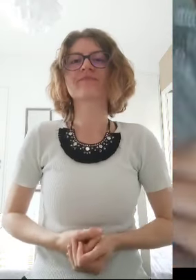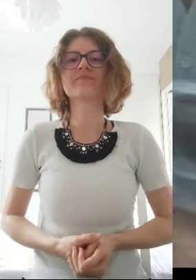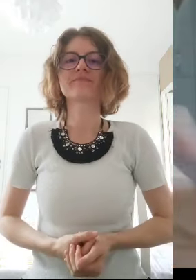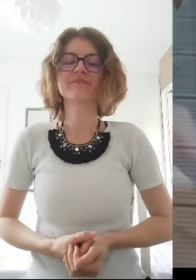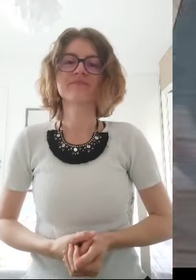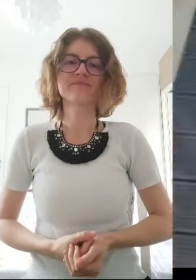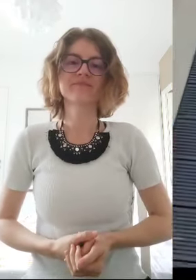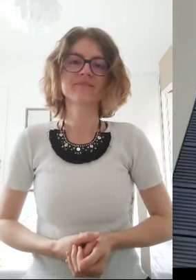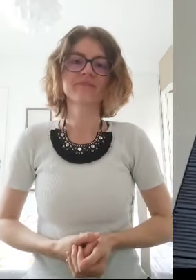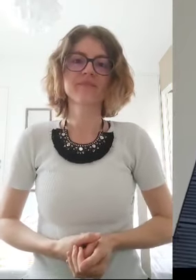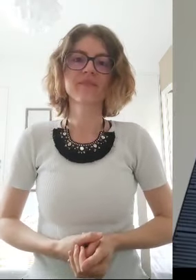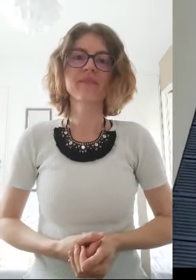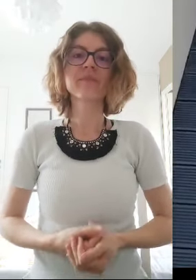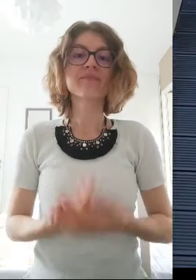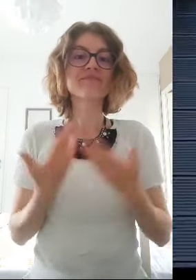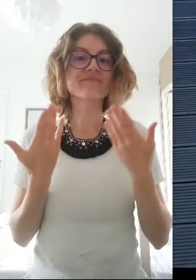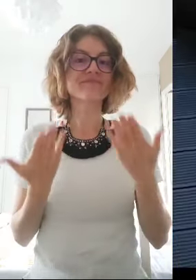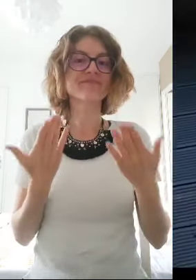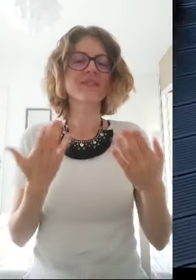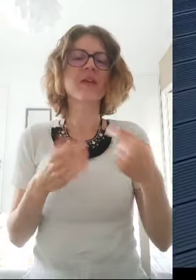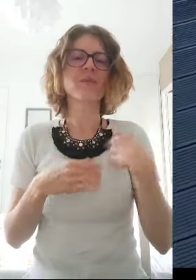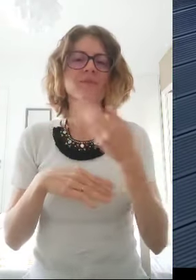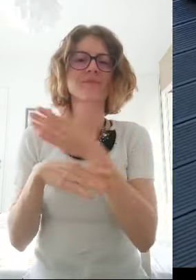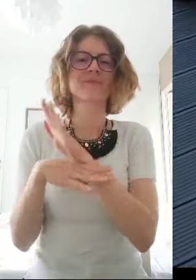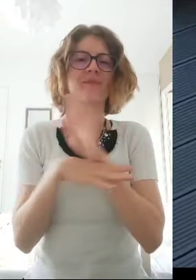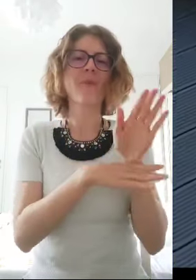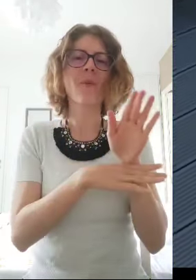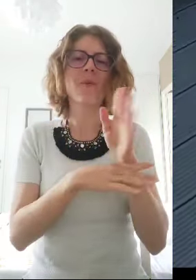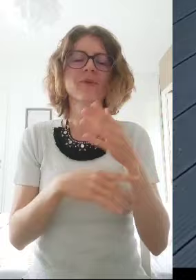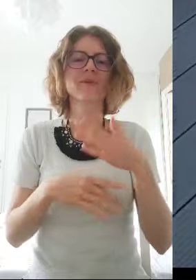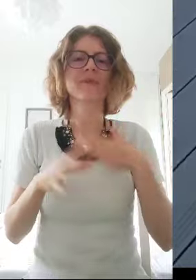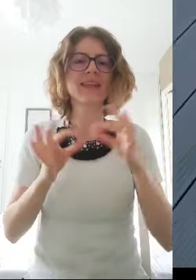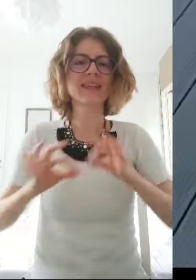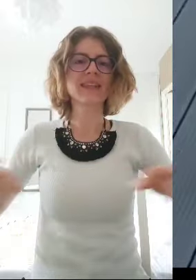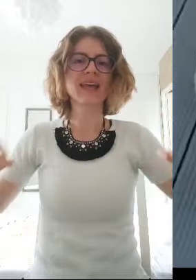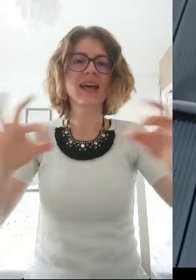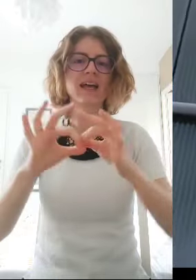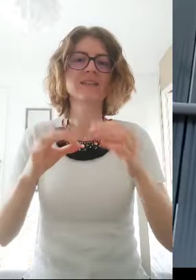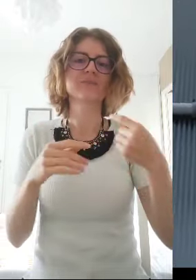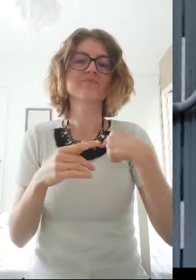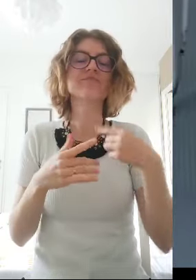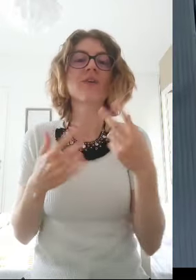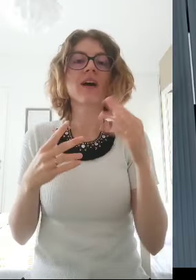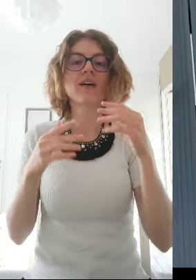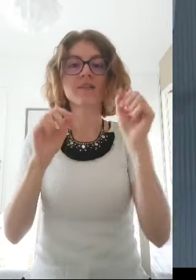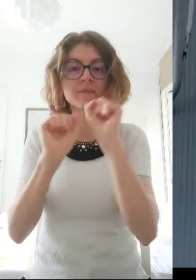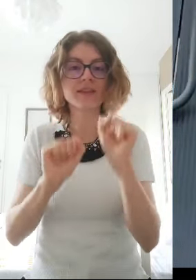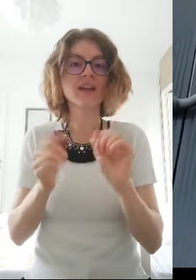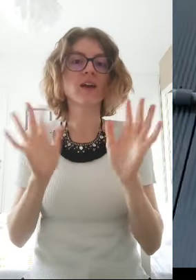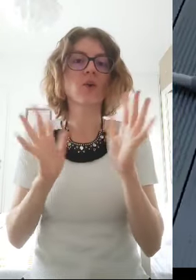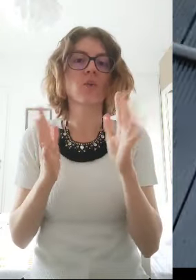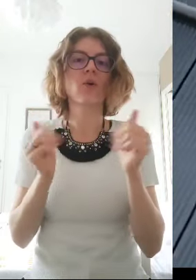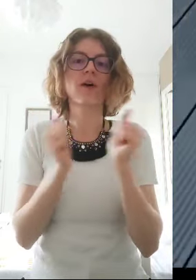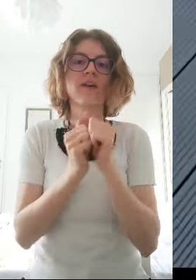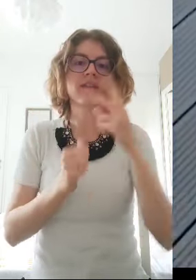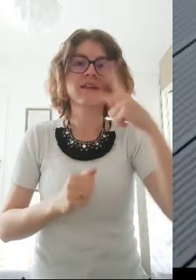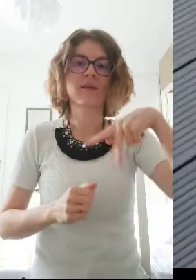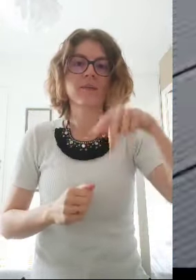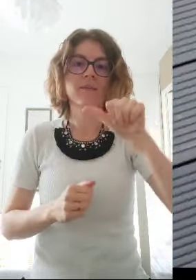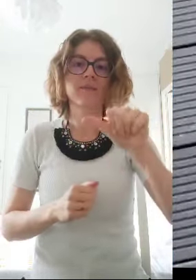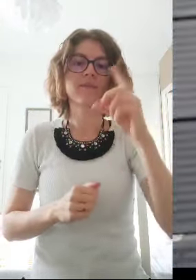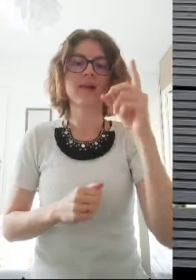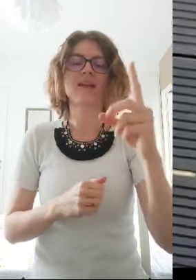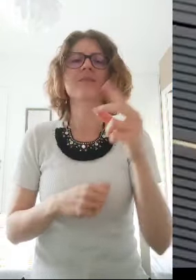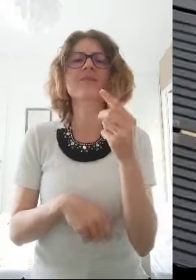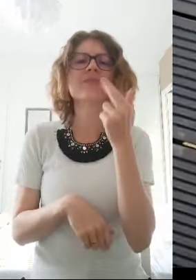la pratique. Voilà les amis, ma petite terrasse. Donc j'ai décalé les